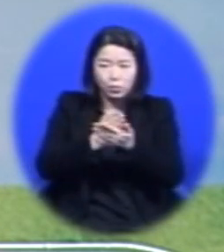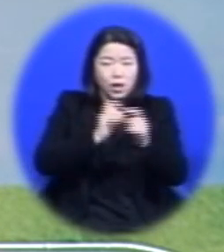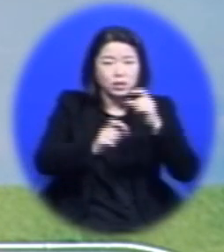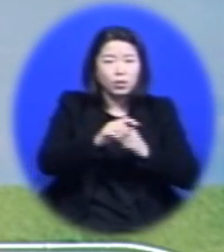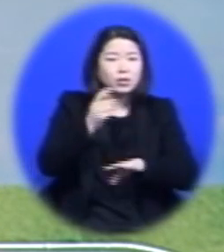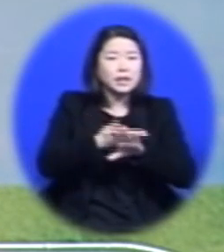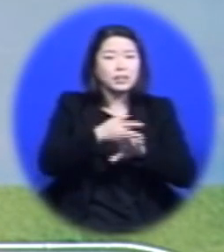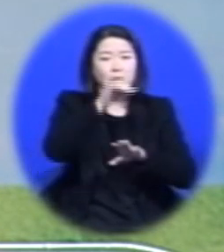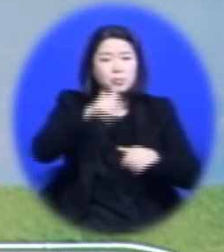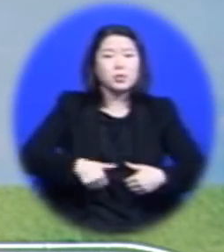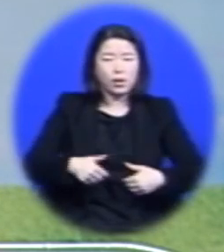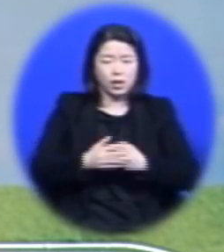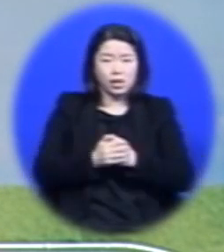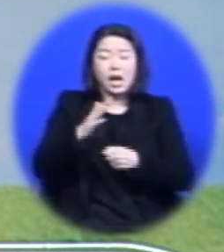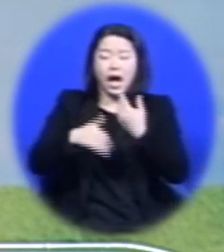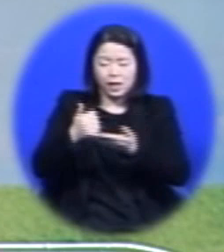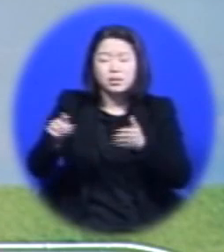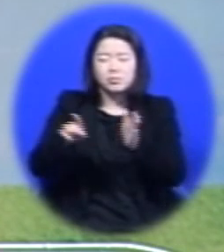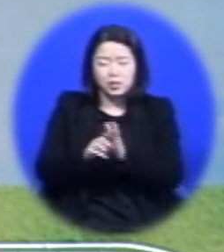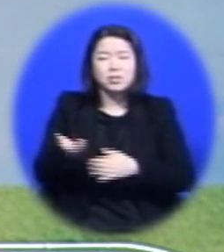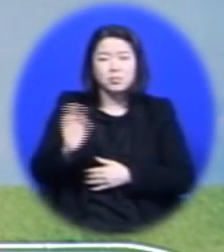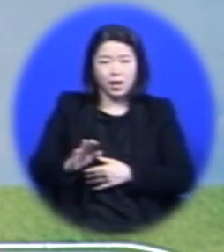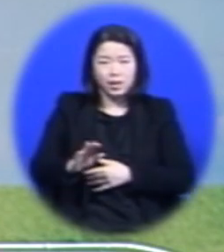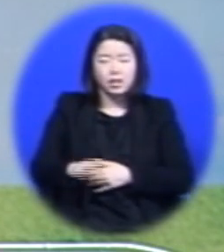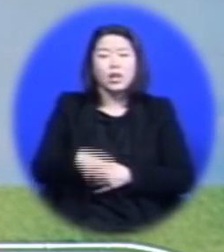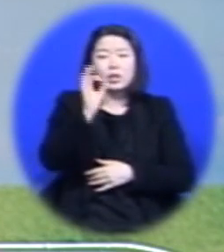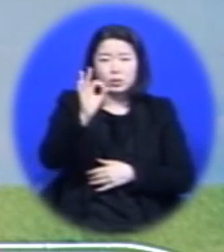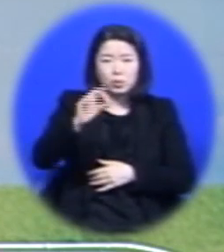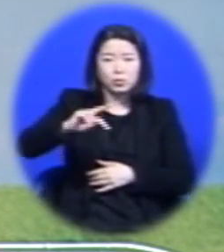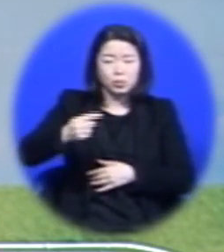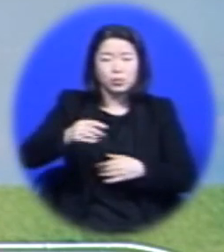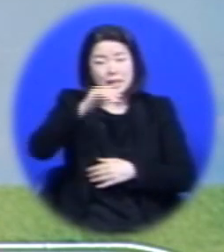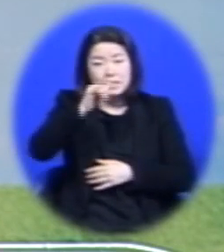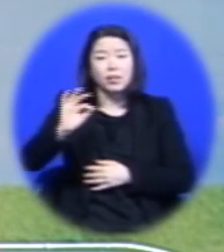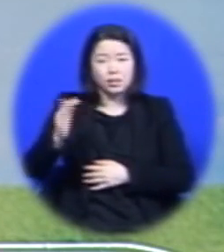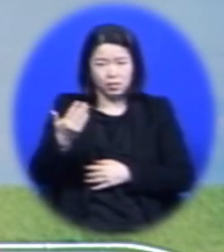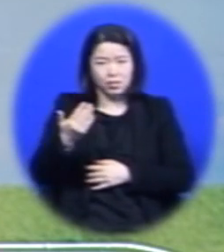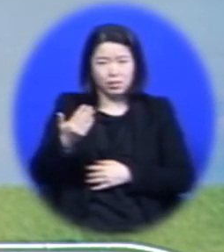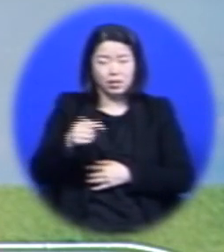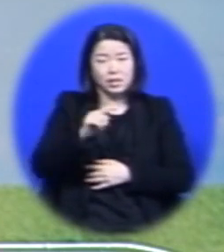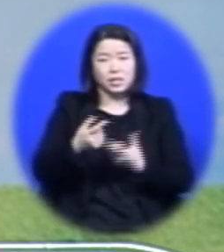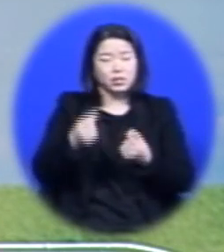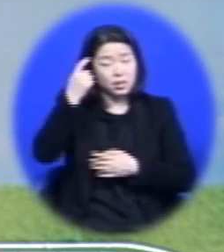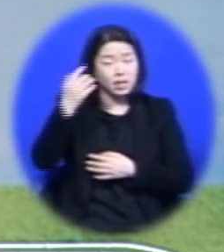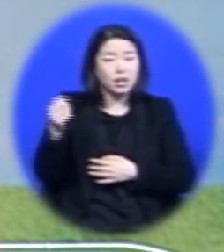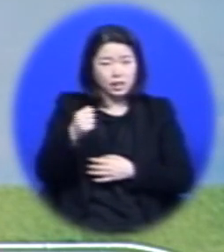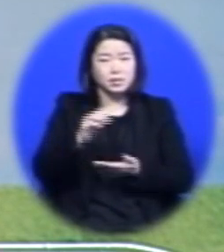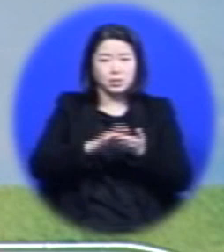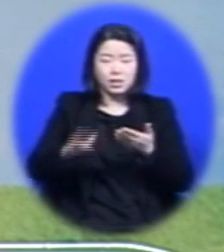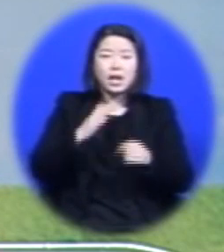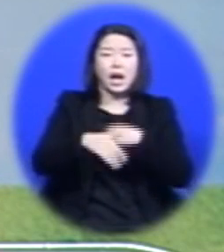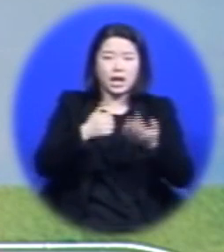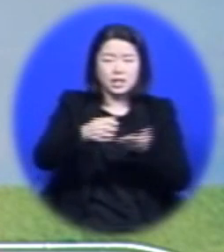되요 하나님이 찜한 돈도 있어야 되 없어야 돼요 이렇게 생각할 다 힘을